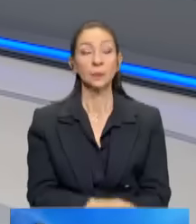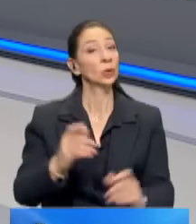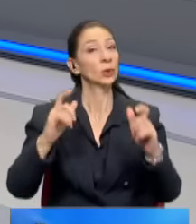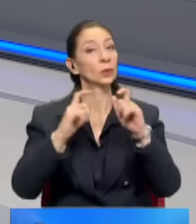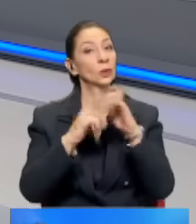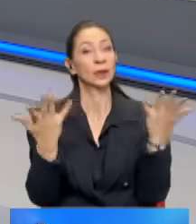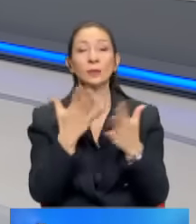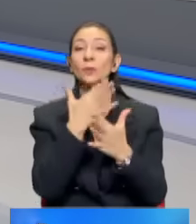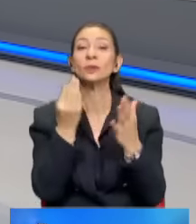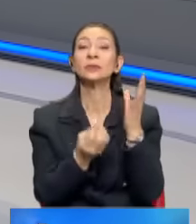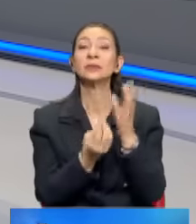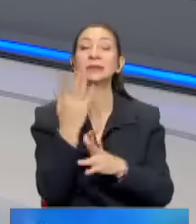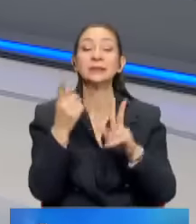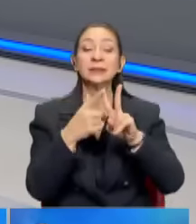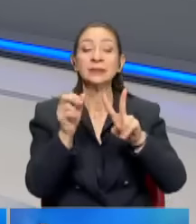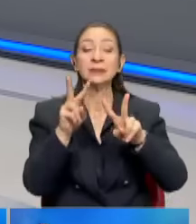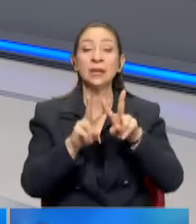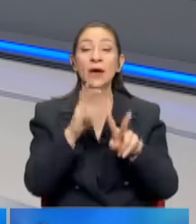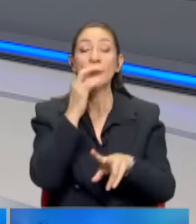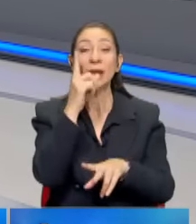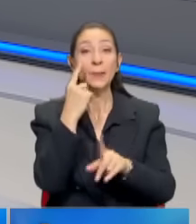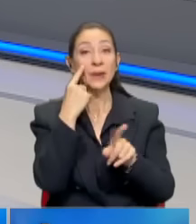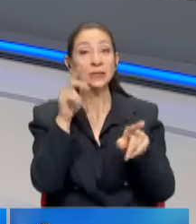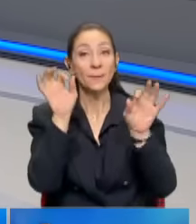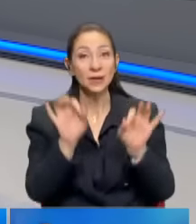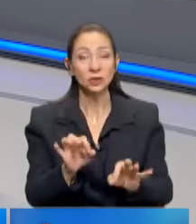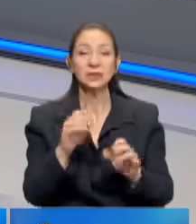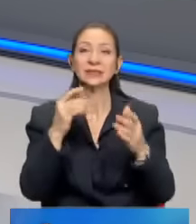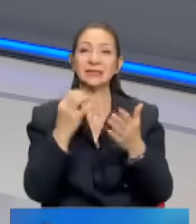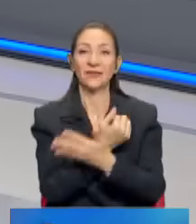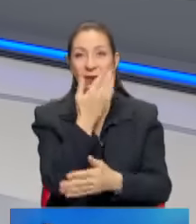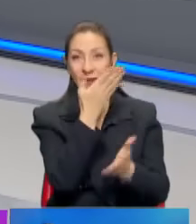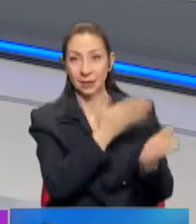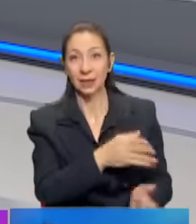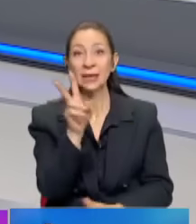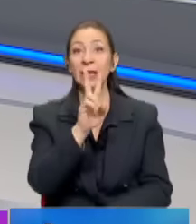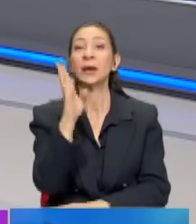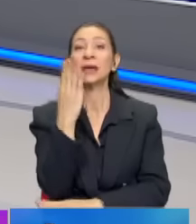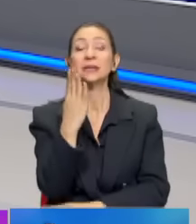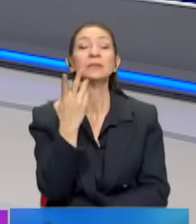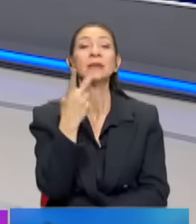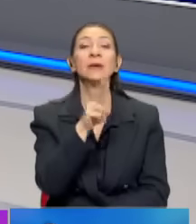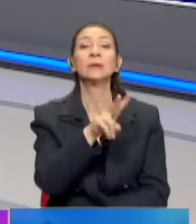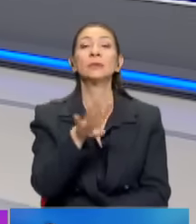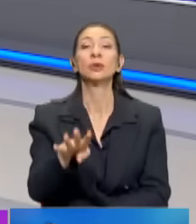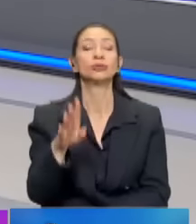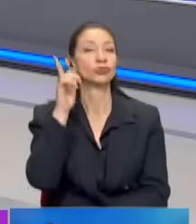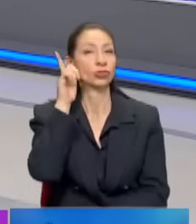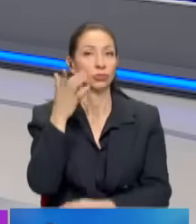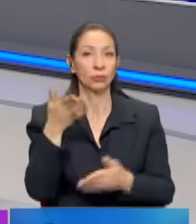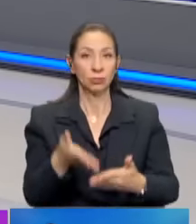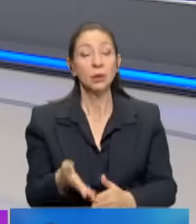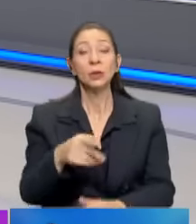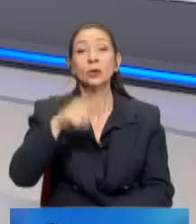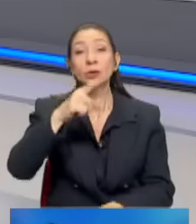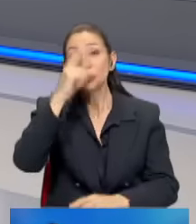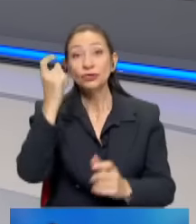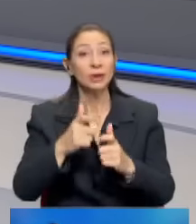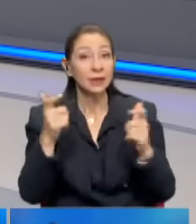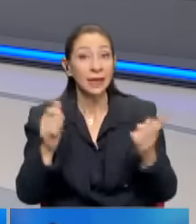Günaydın mutlu sabahlar navda haber ilk bakışla başlıyor ben Zafer söken Bugün 20 Kasım 2024 günlerden çarşamba günün sıcak